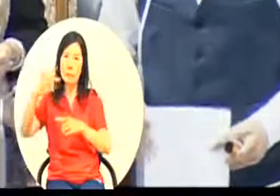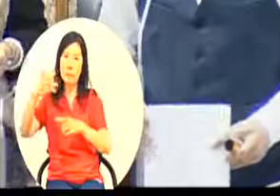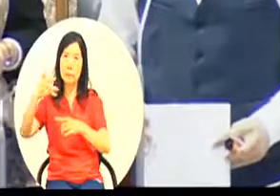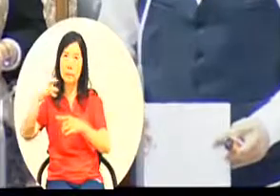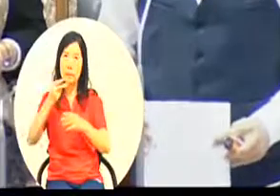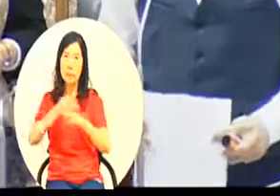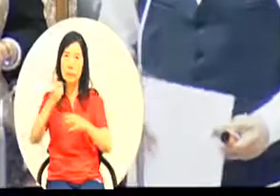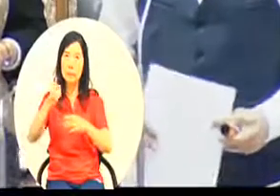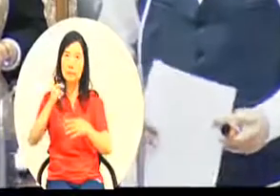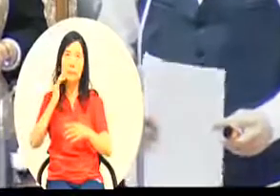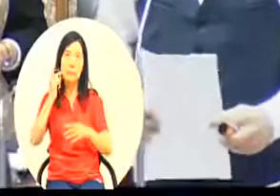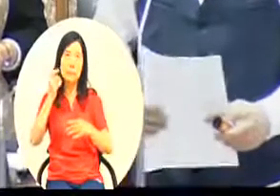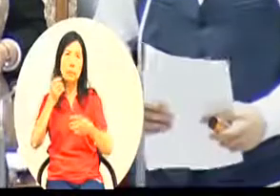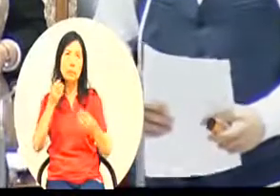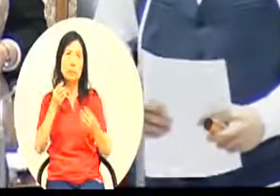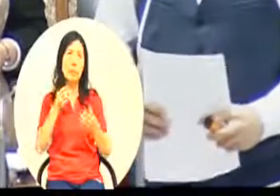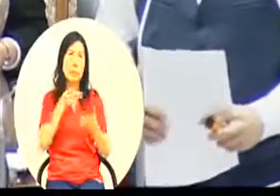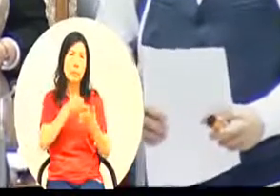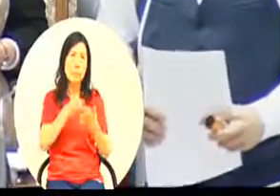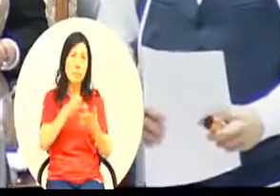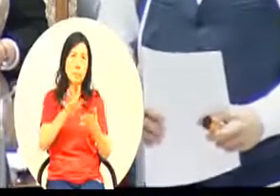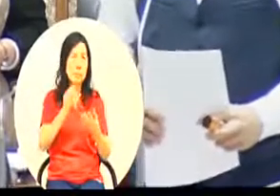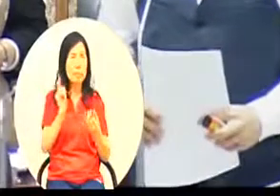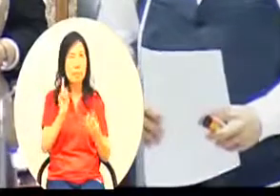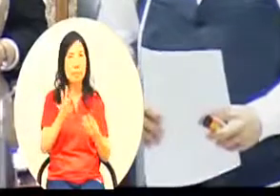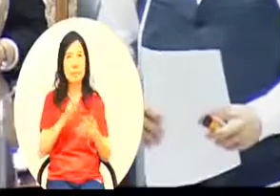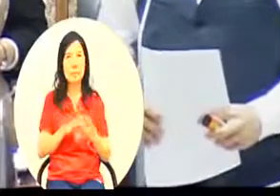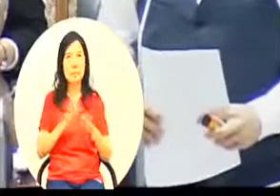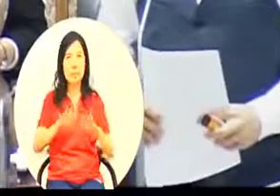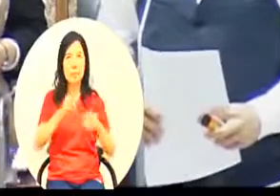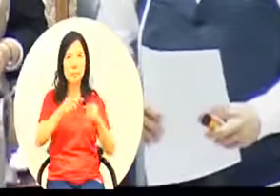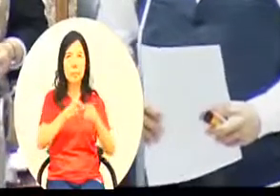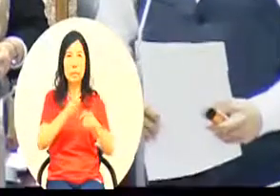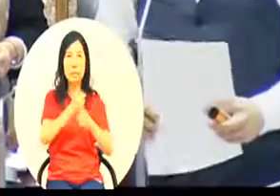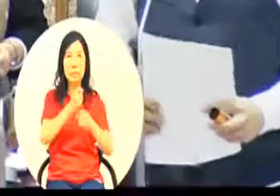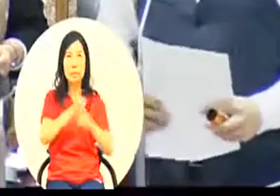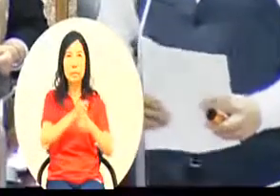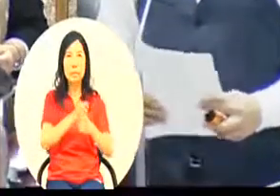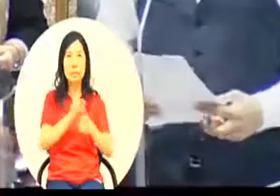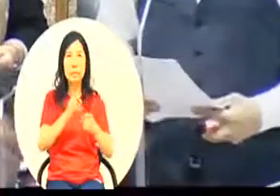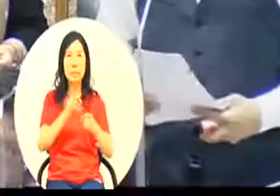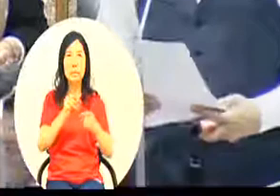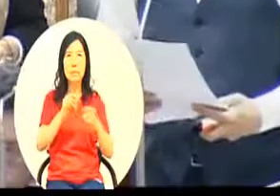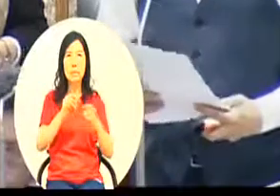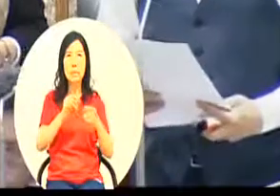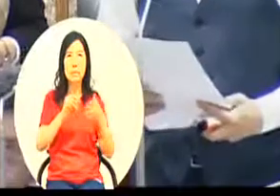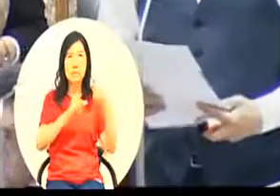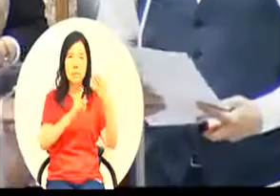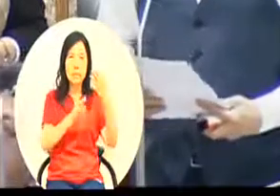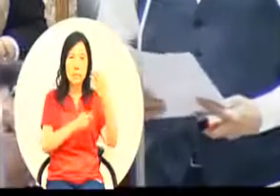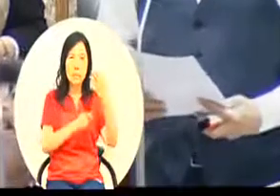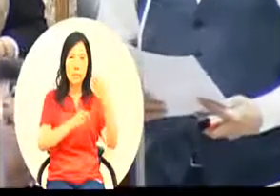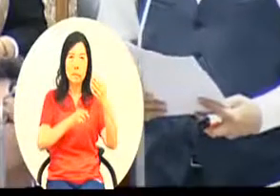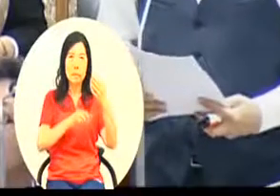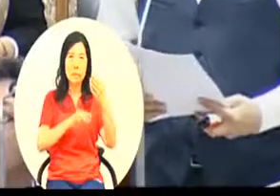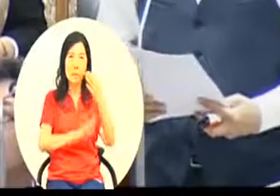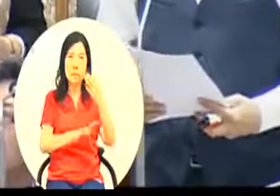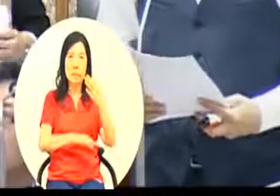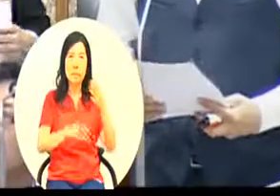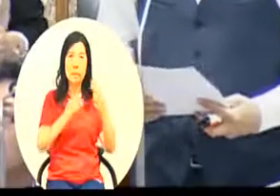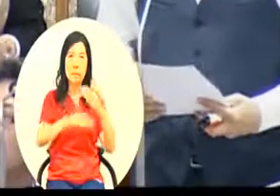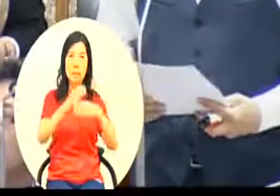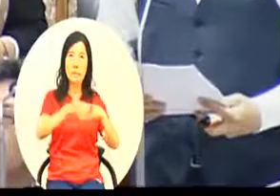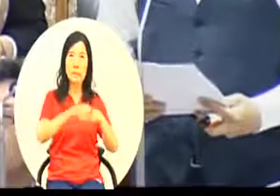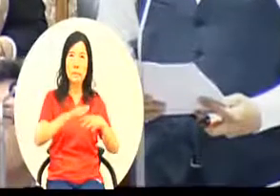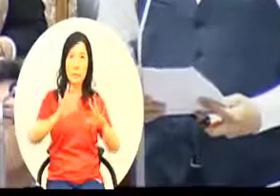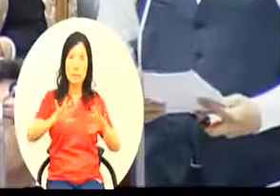家长如何判断我报哪一员的问题哦。那所以今年这个作业整个是在4月底完成，那我们就会再开这个检